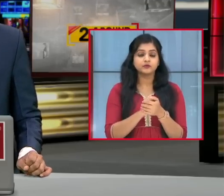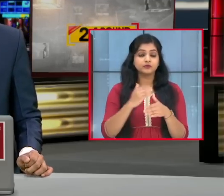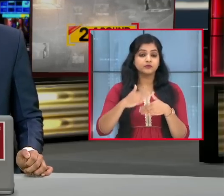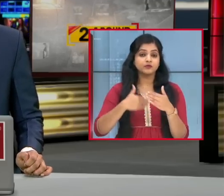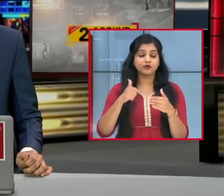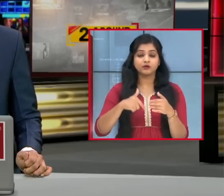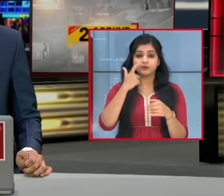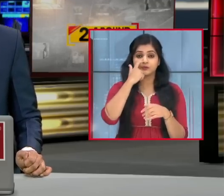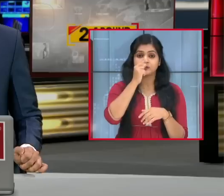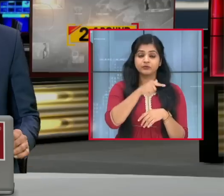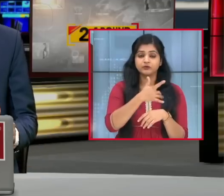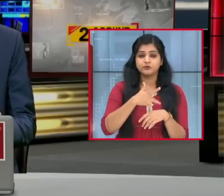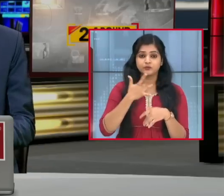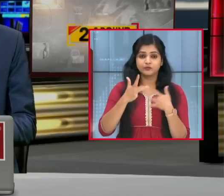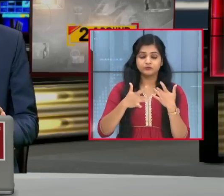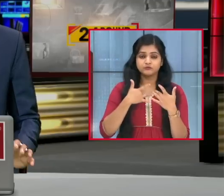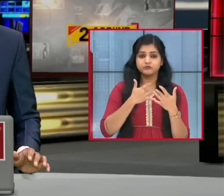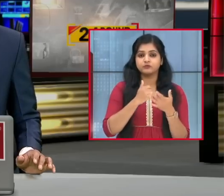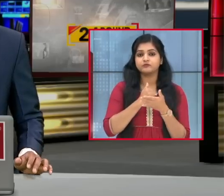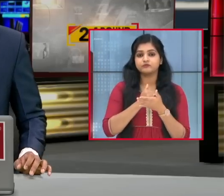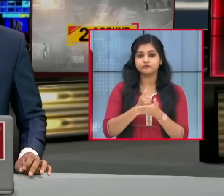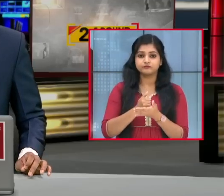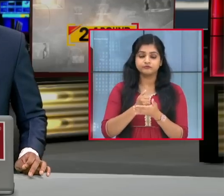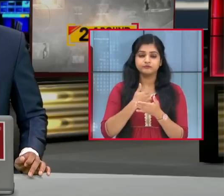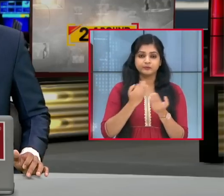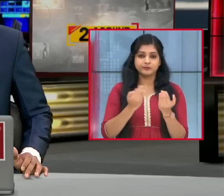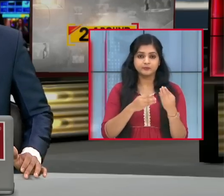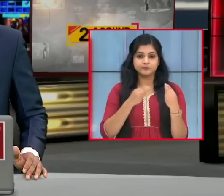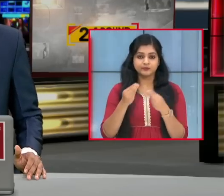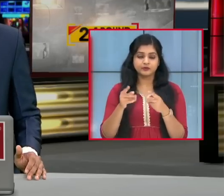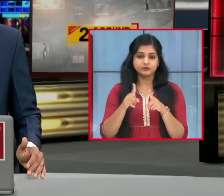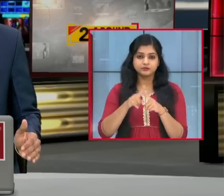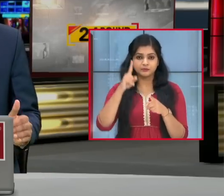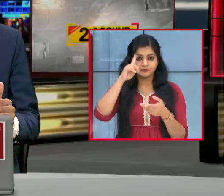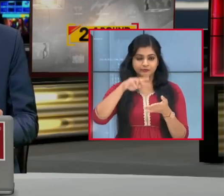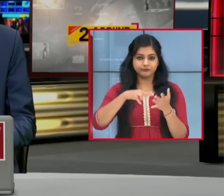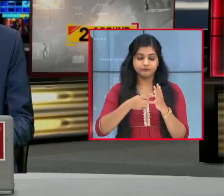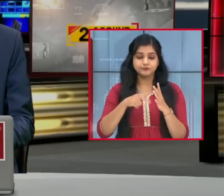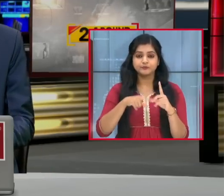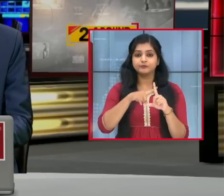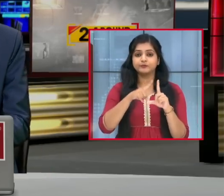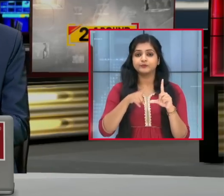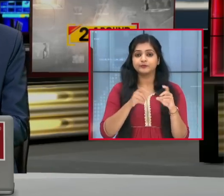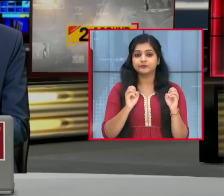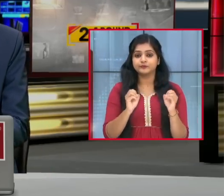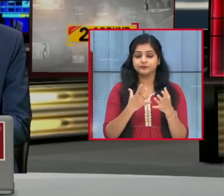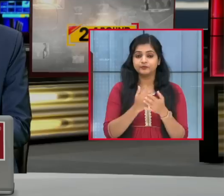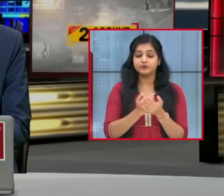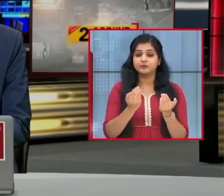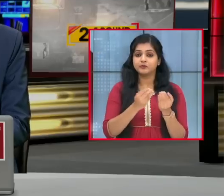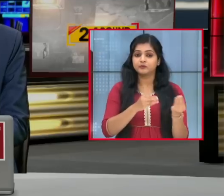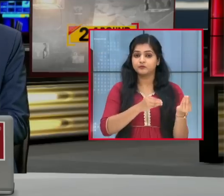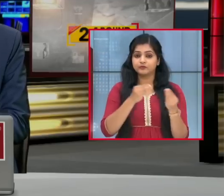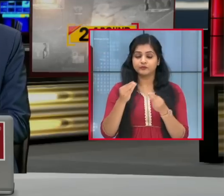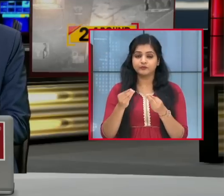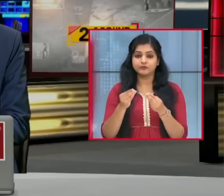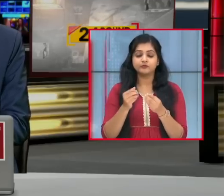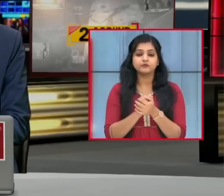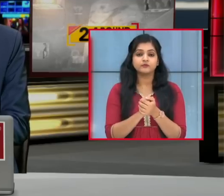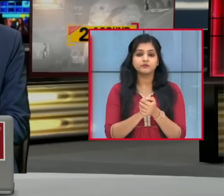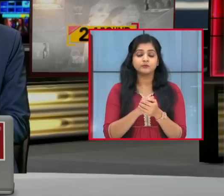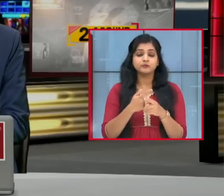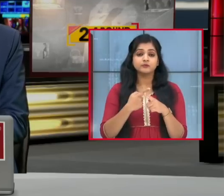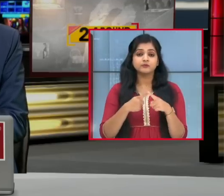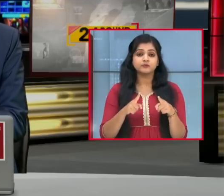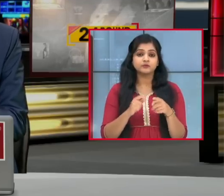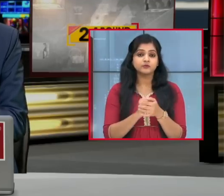അതിൽ സഹായിക്കാമെന്ന് സുഹൃത്തായ മറ്റേ യുവതി പറയുന്നു. അതിന് പ്രകാരം ഗർഭം ധരിക്കുന്നു, പിന്നീട് കുഞ്ഞിനെ നൽകുന്നു. പക്ഷേ അപ്പോൾ